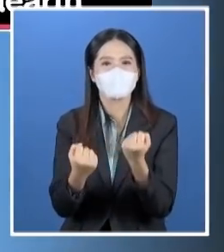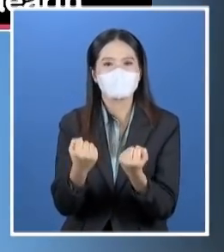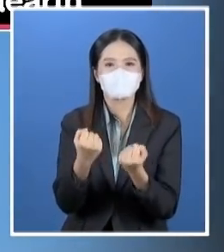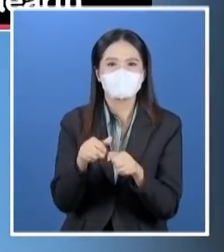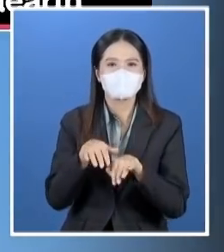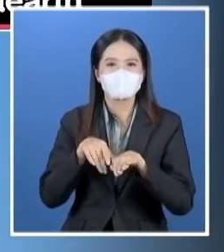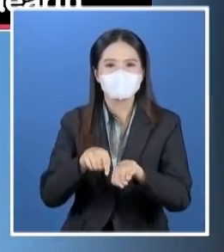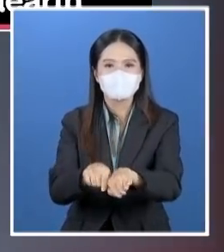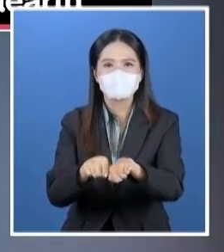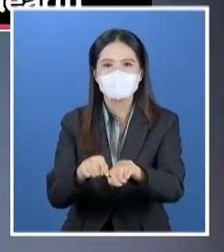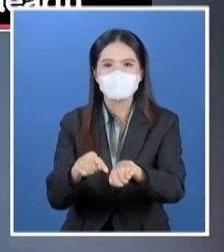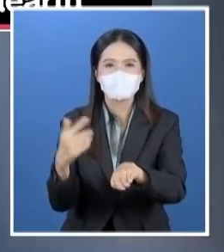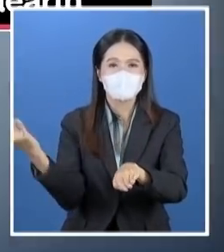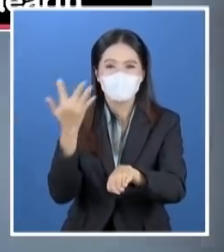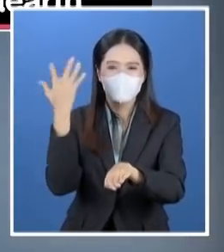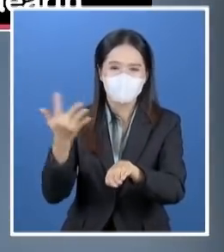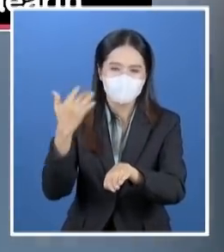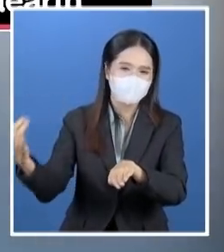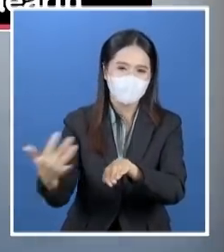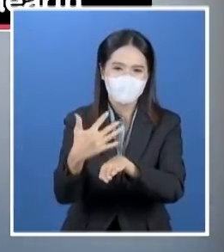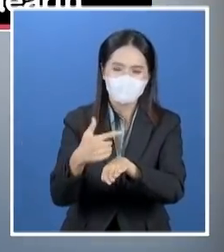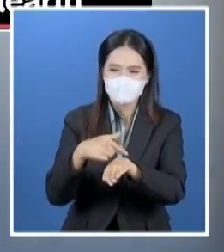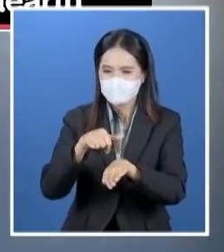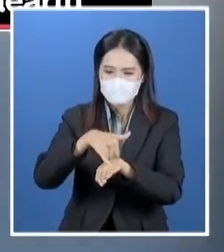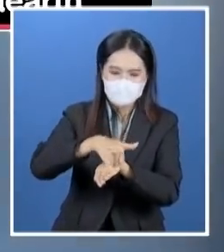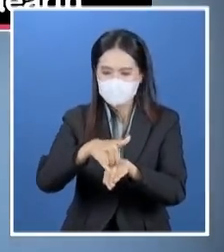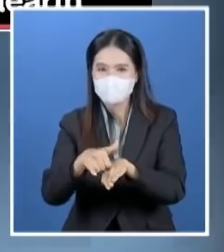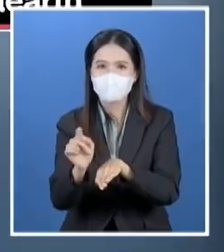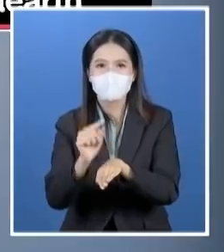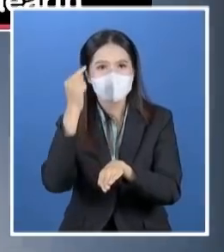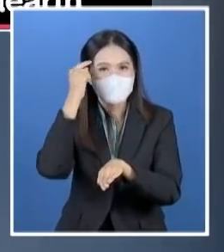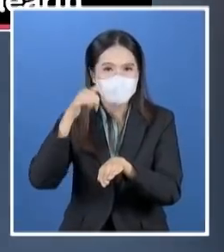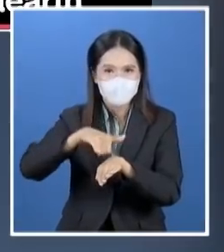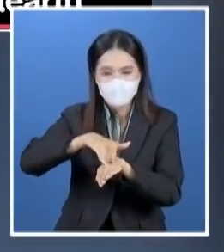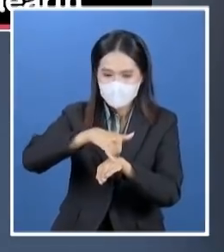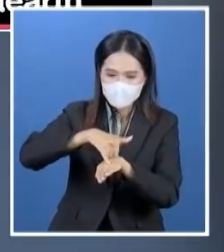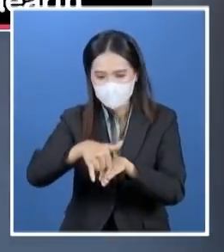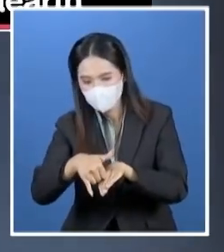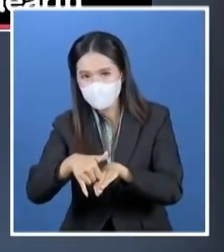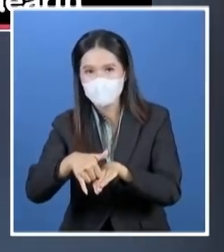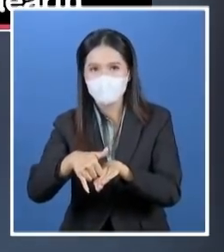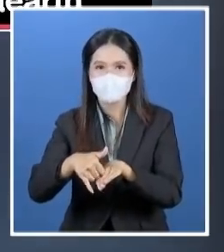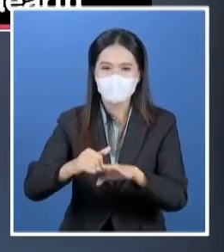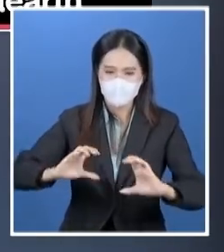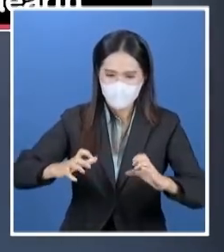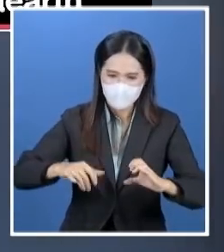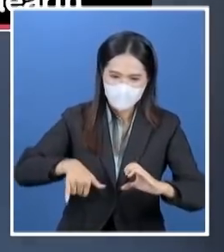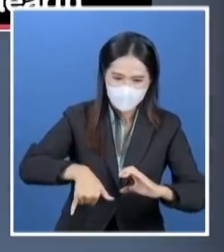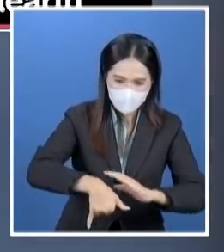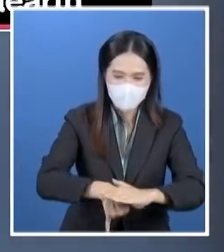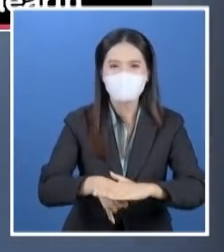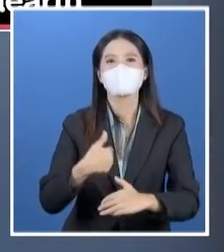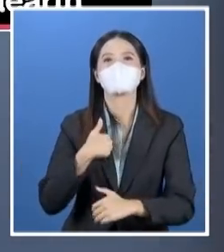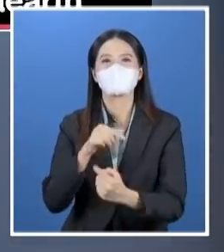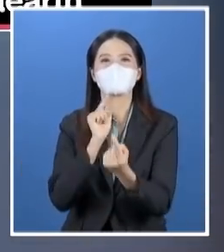ไปข้างหน้าเจอแรงลมต้านเข้ามาอีกมันก็ไม่รู้จะไปลงตรงไหนเดี๋ยวลงผิดทางล้อรถจะทับเอาเข้